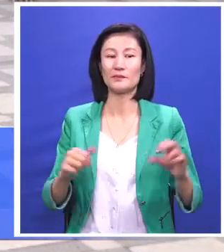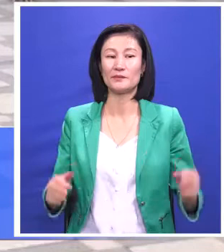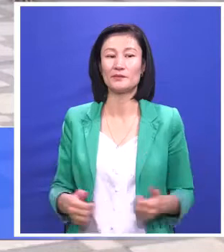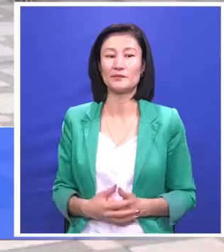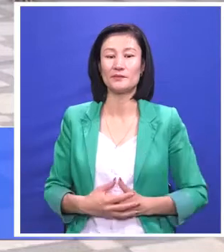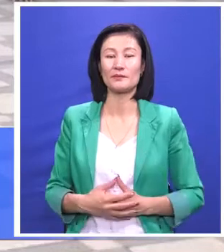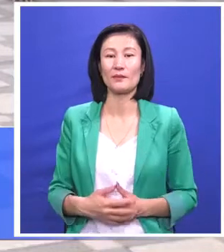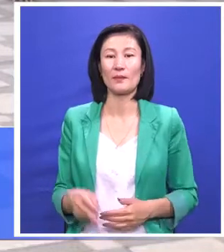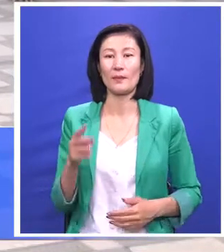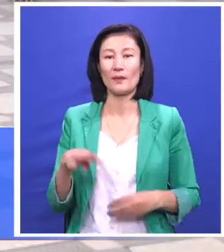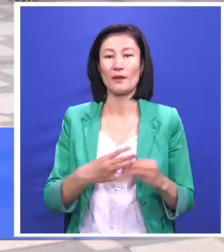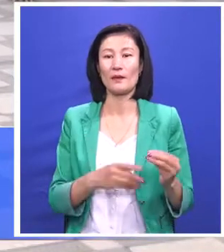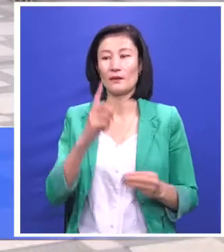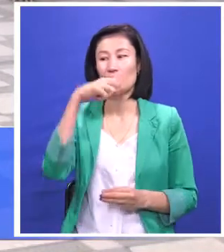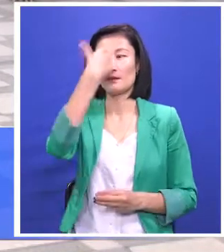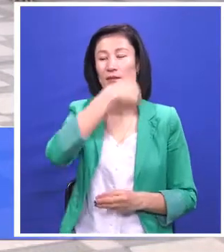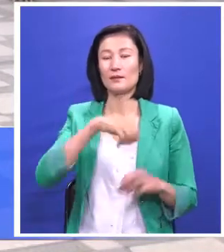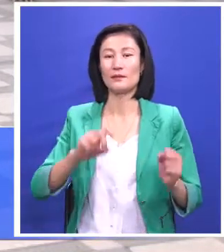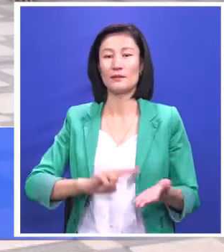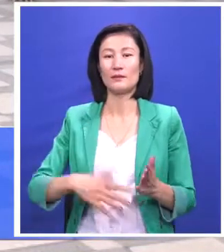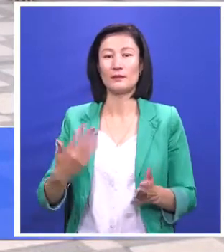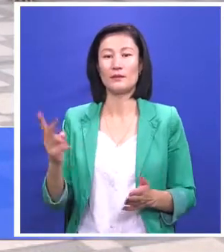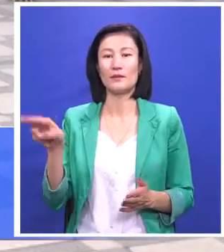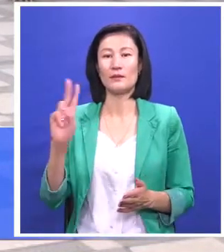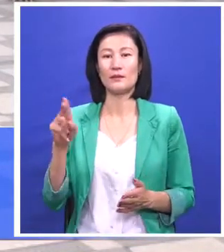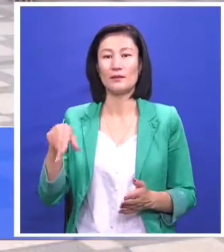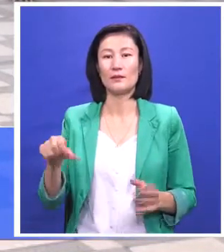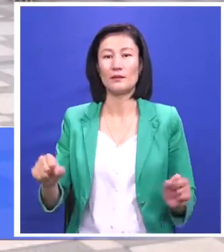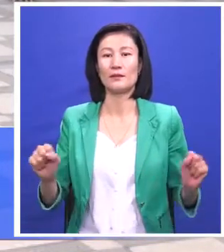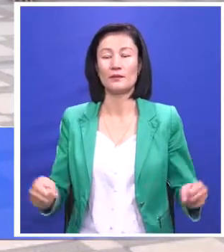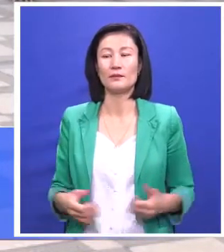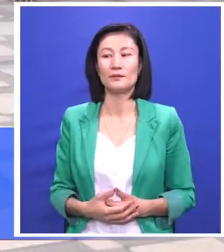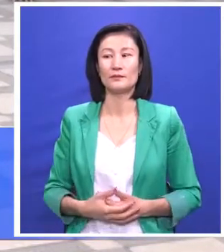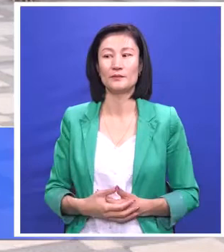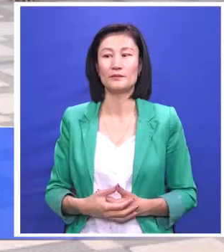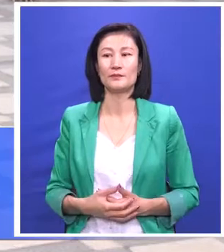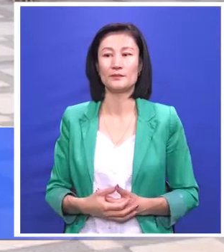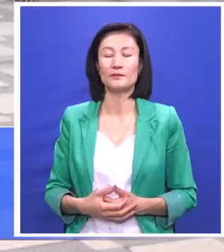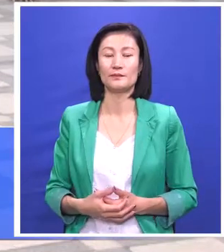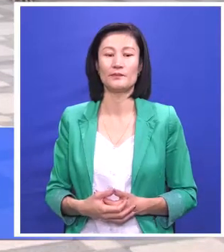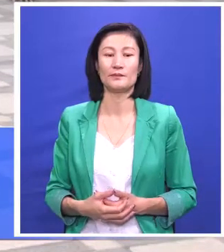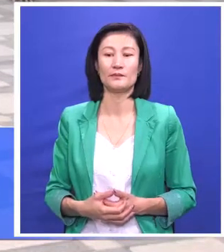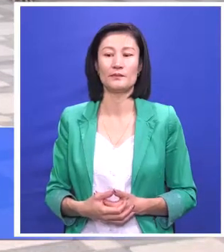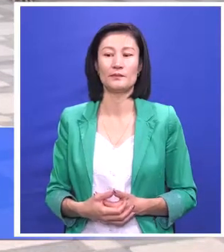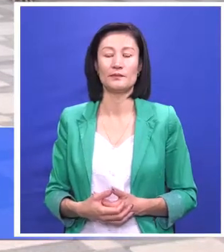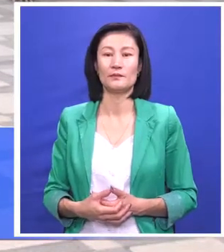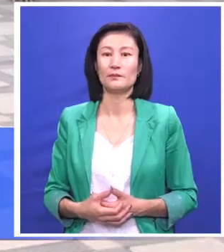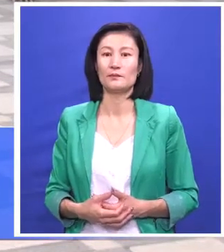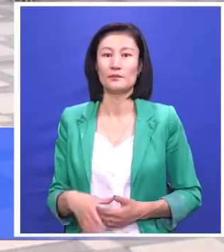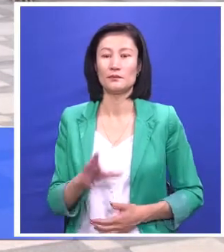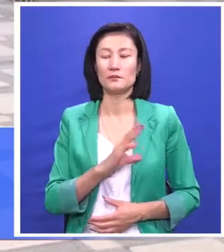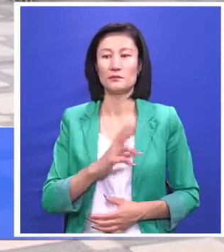2019 жылы 25 қаңтарда біз Осы Халықтар